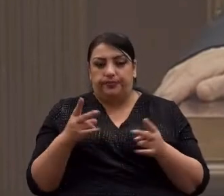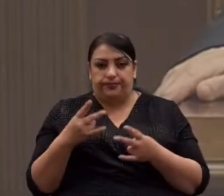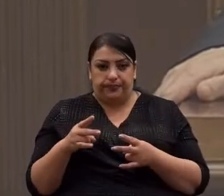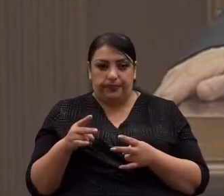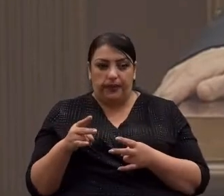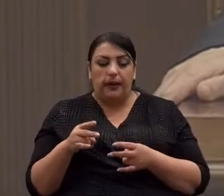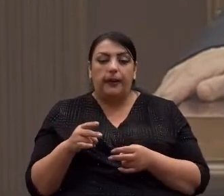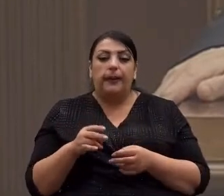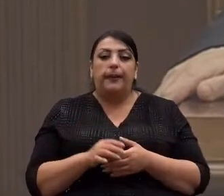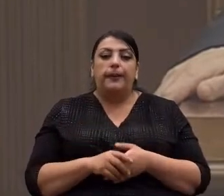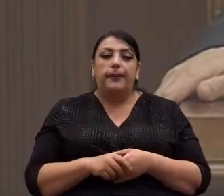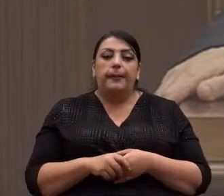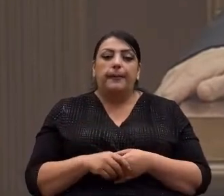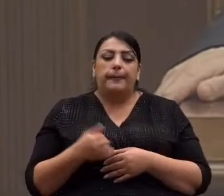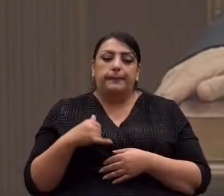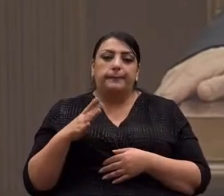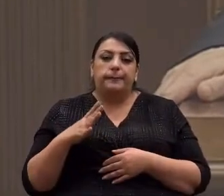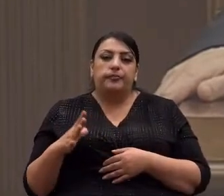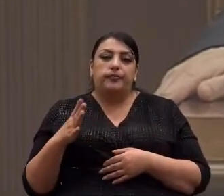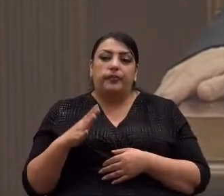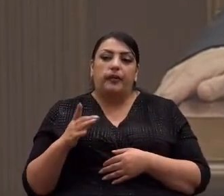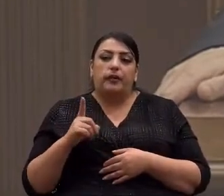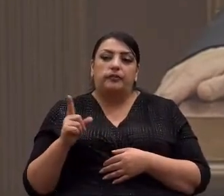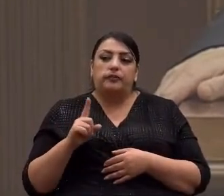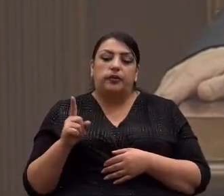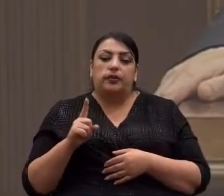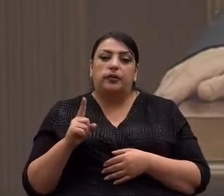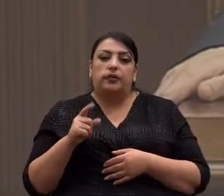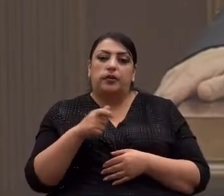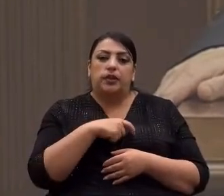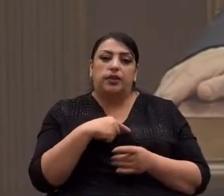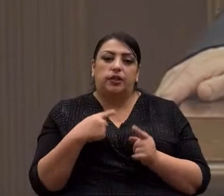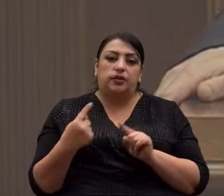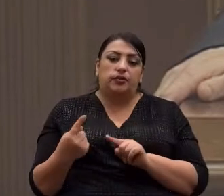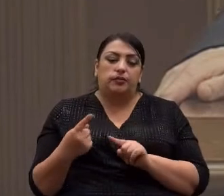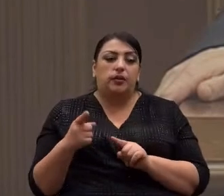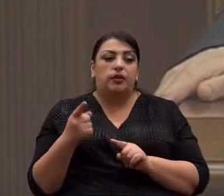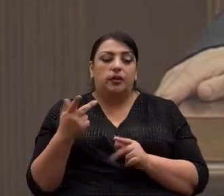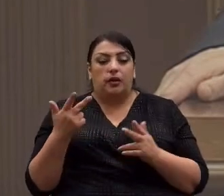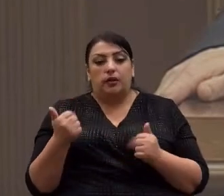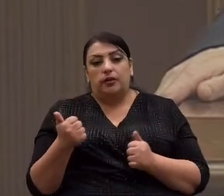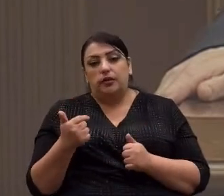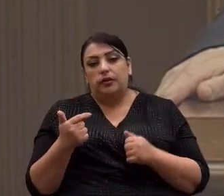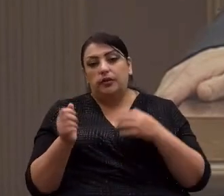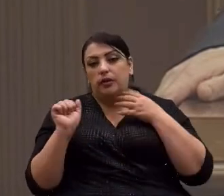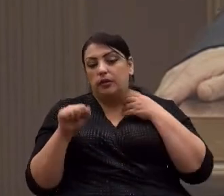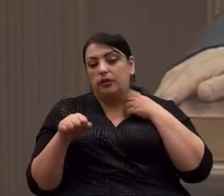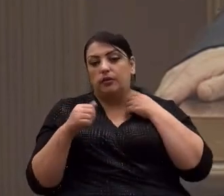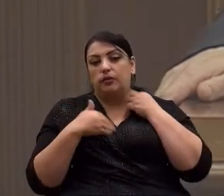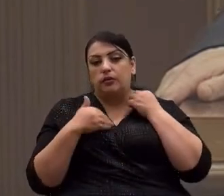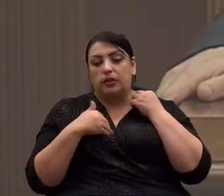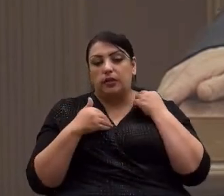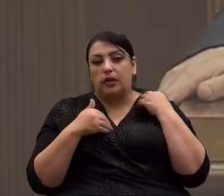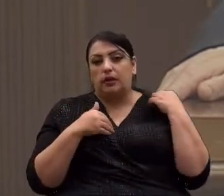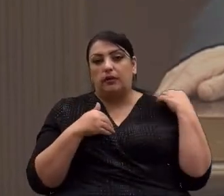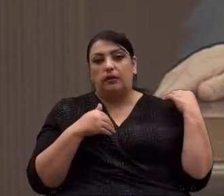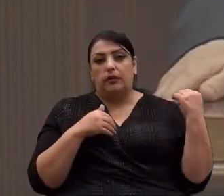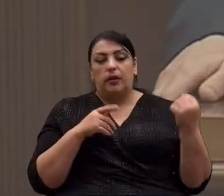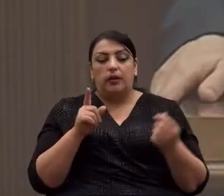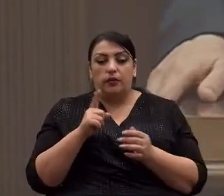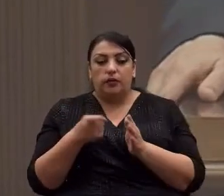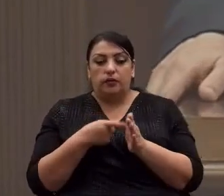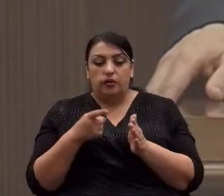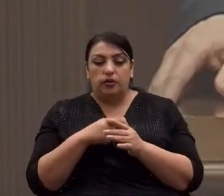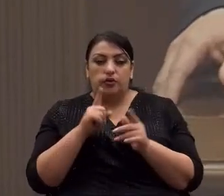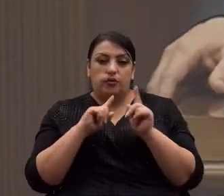ձեզ, որ ես սպասում էի, որ ընդդիմությունը կարողա և իրոք ուզենա, որ քնի